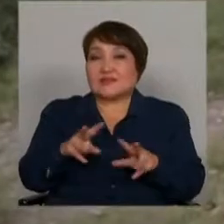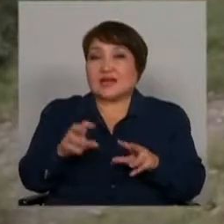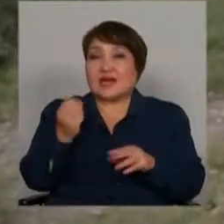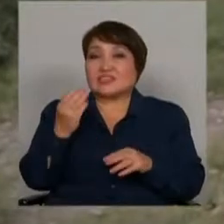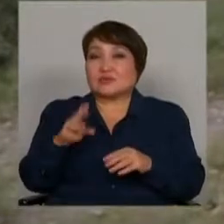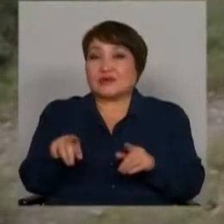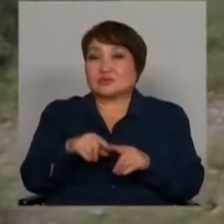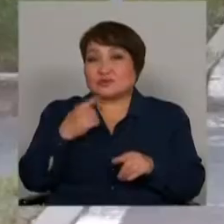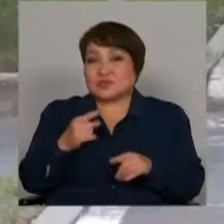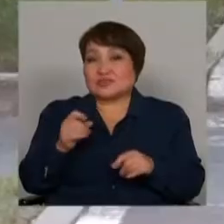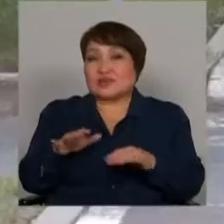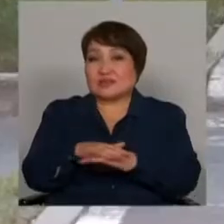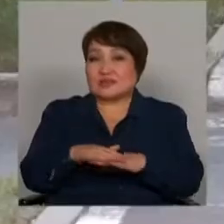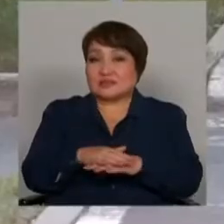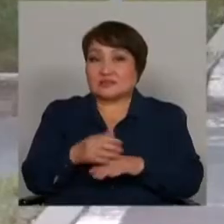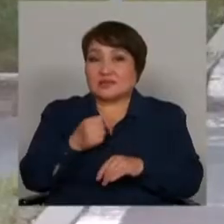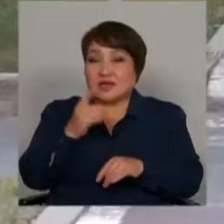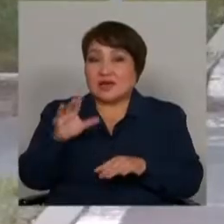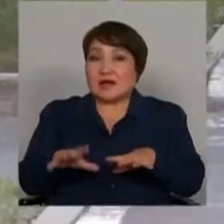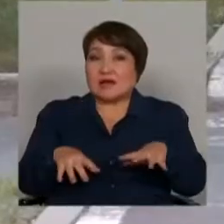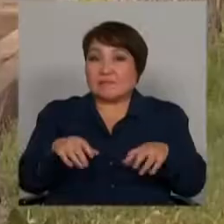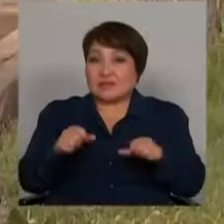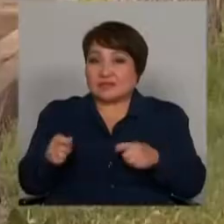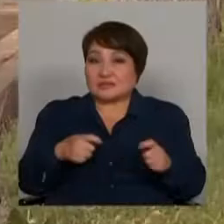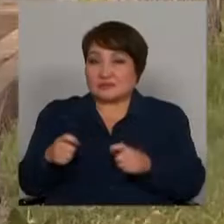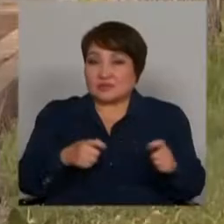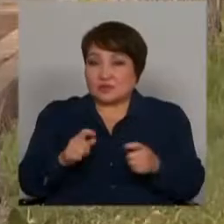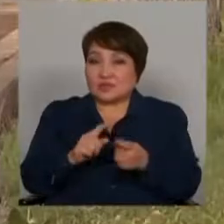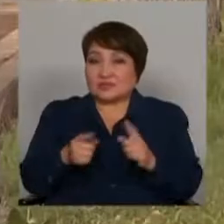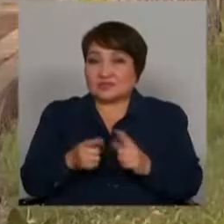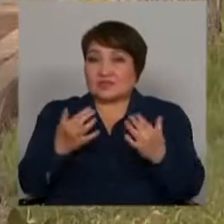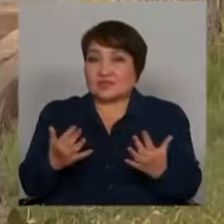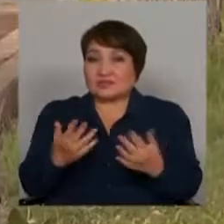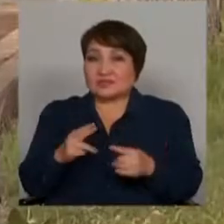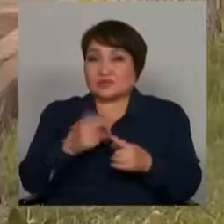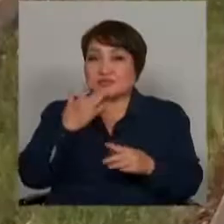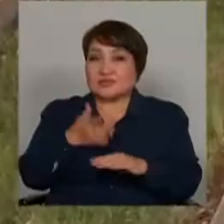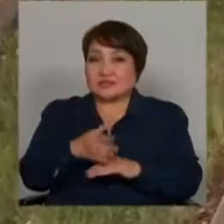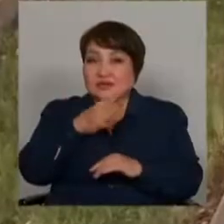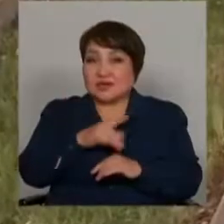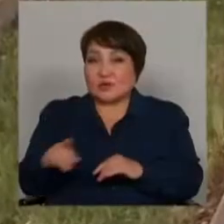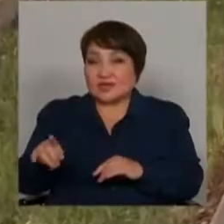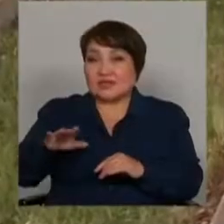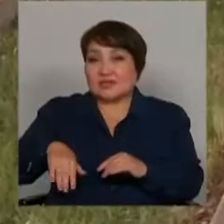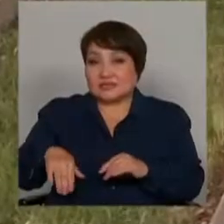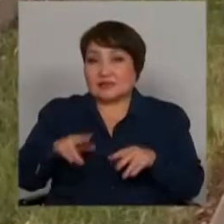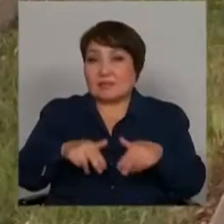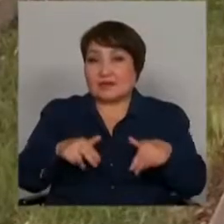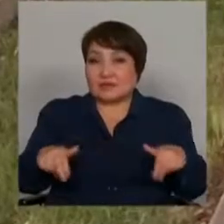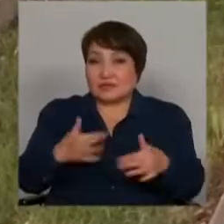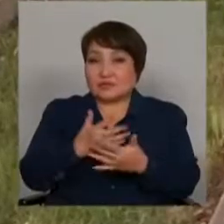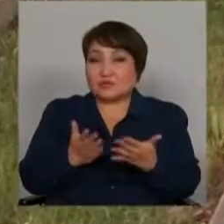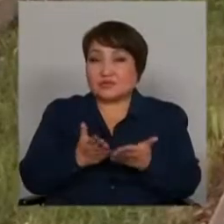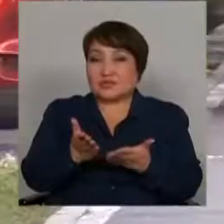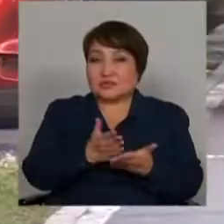халық жаңашылдықты, биліктегі өзгерісті қалайды. Сондықтан ендігі саяси науқаннан кейін парламентке түрлі саланың